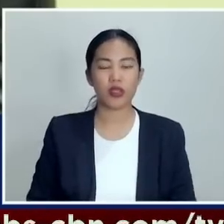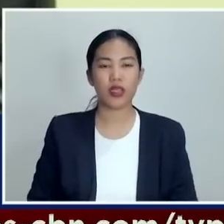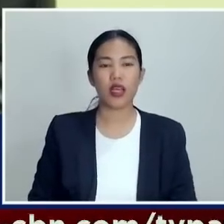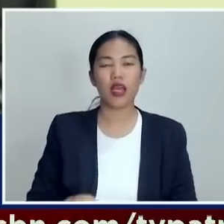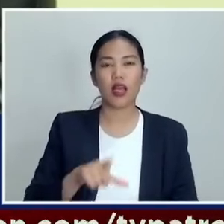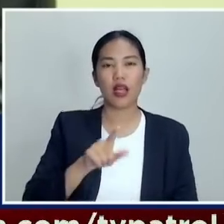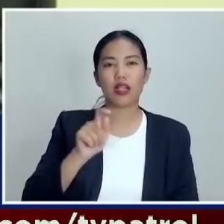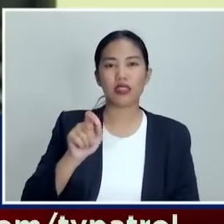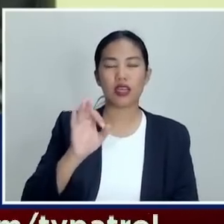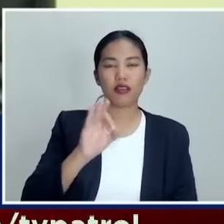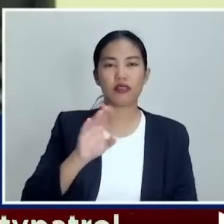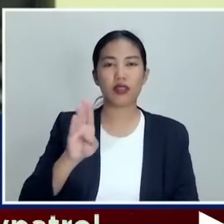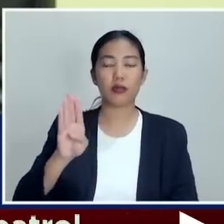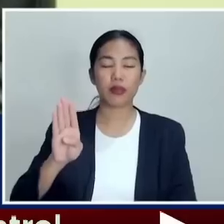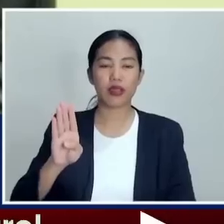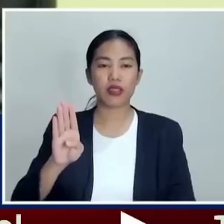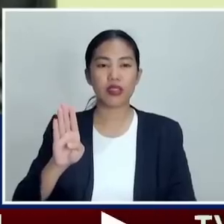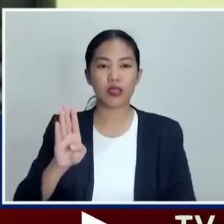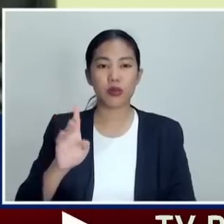is available,